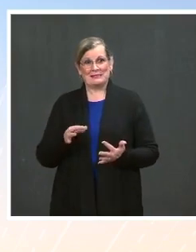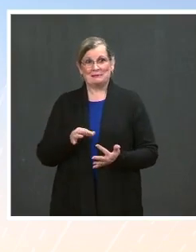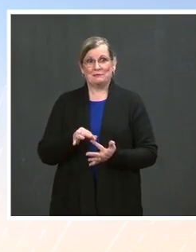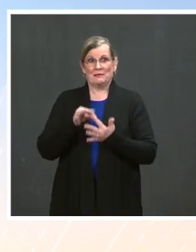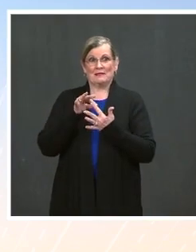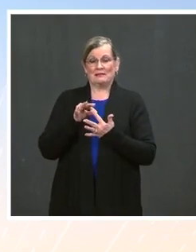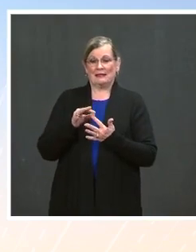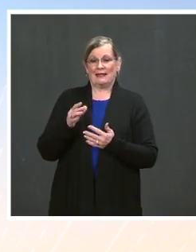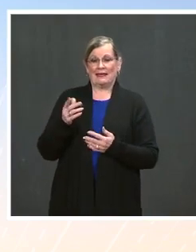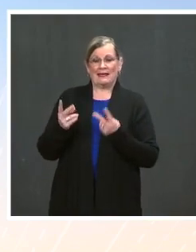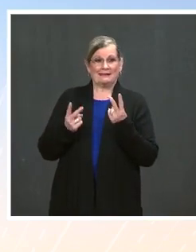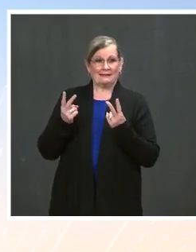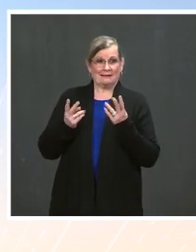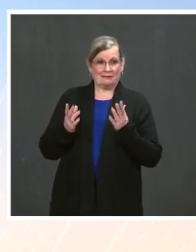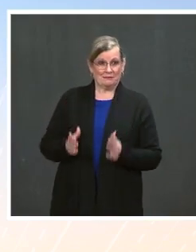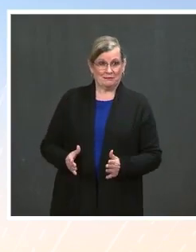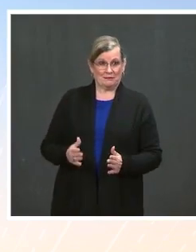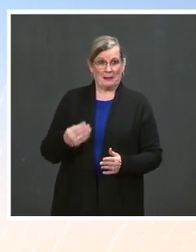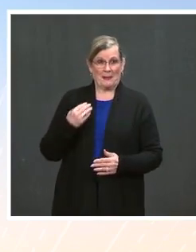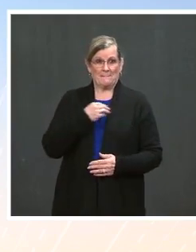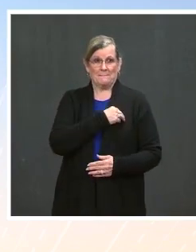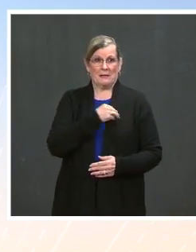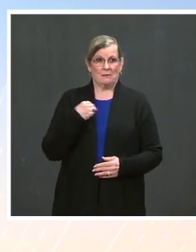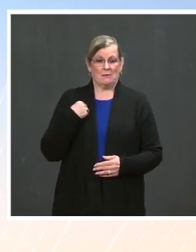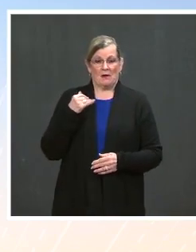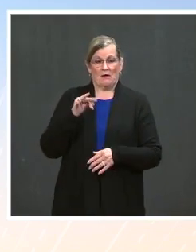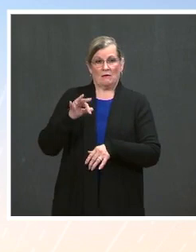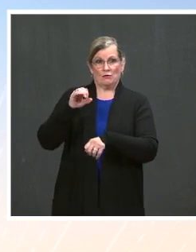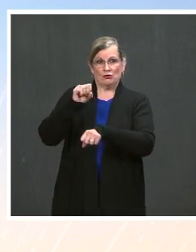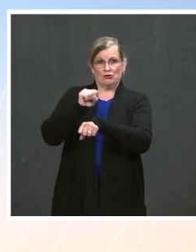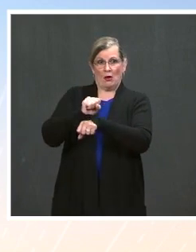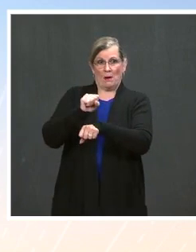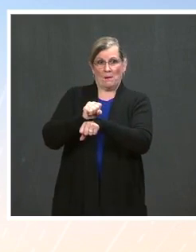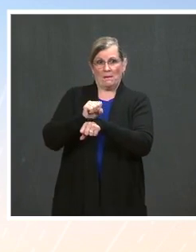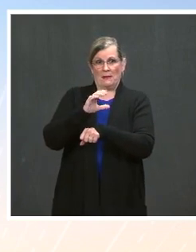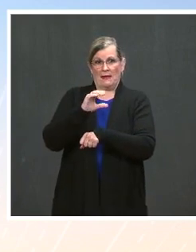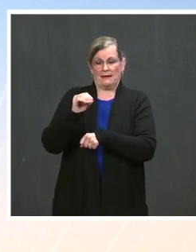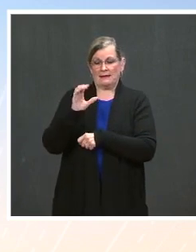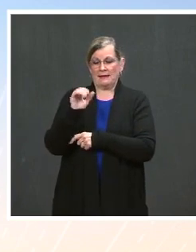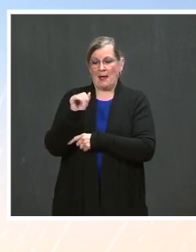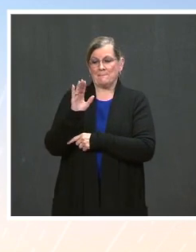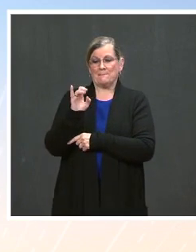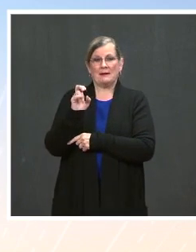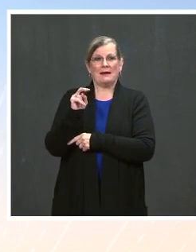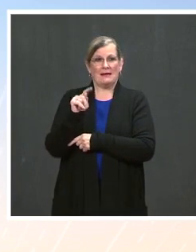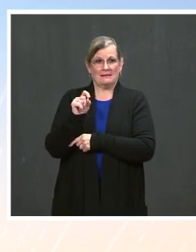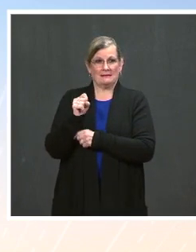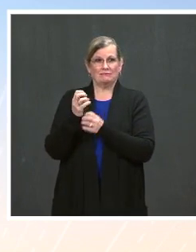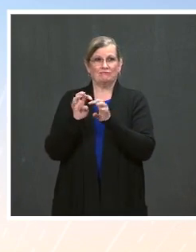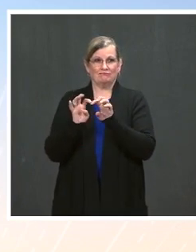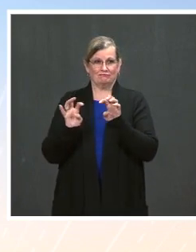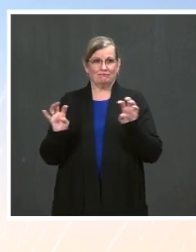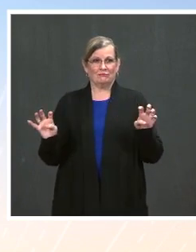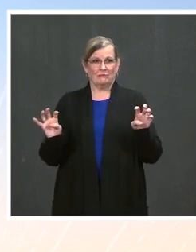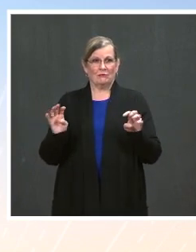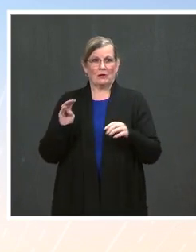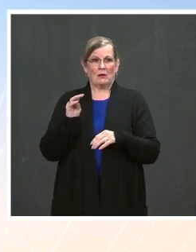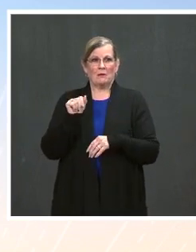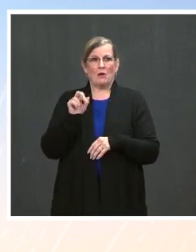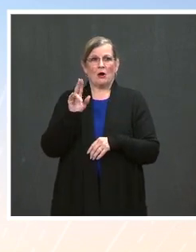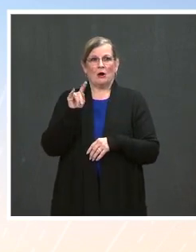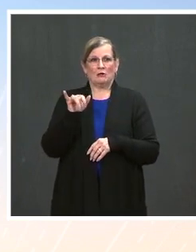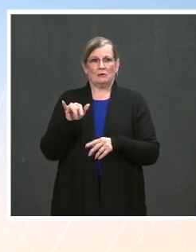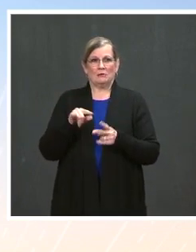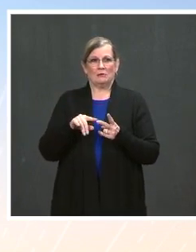sona ermesiyle bir zafer ilanı yapmayacaklarını belirterek işgal için bu yirmi yıllık askeri olarak Kazanılmış bir Sav bu